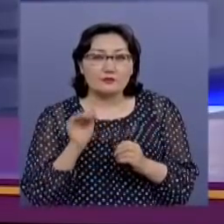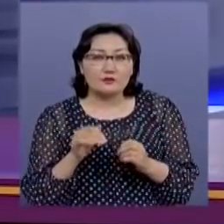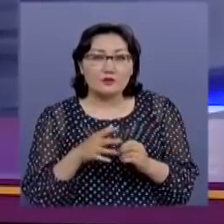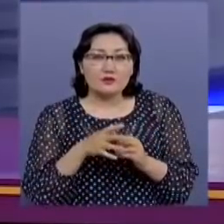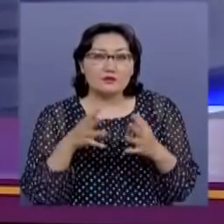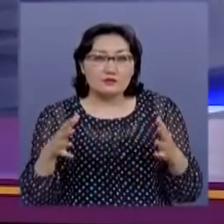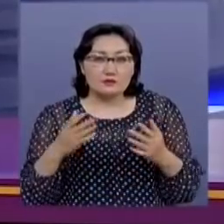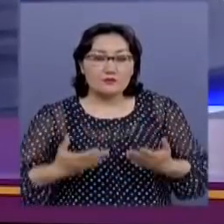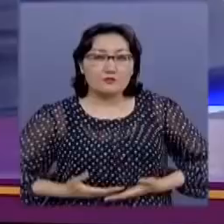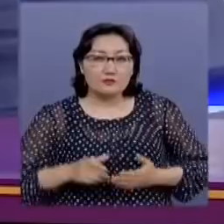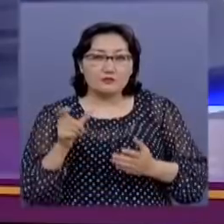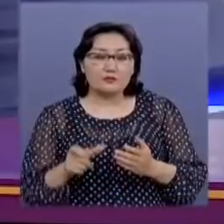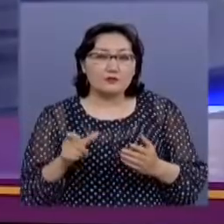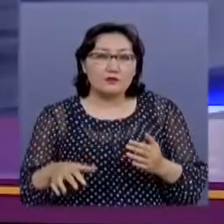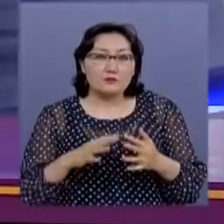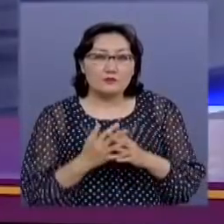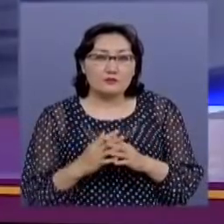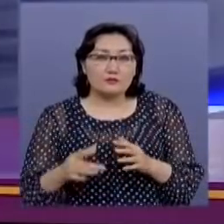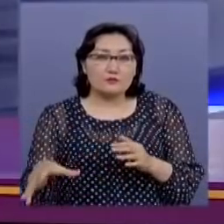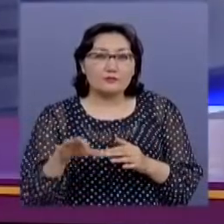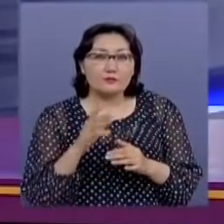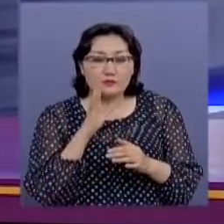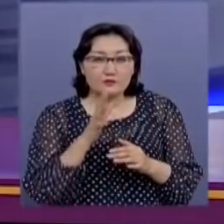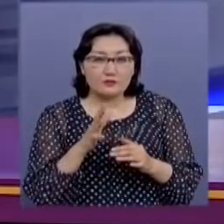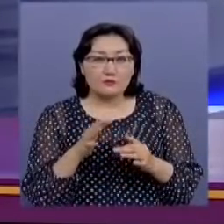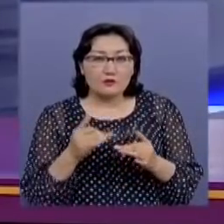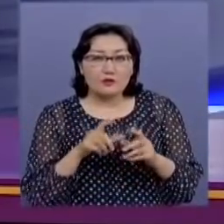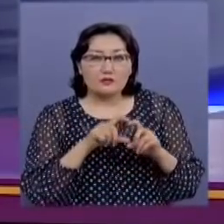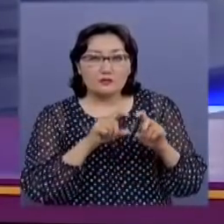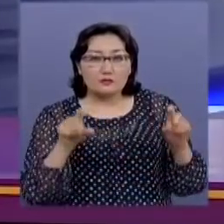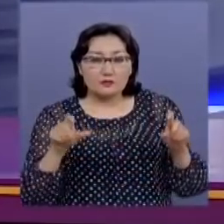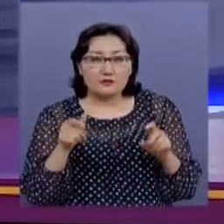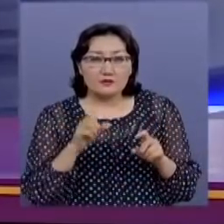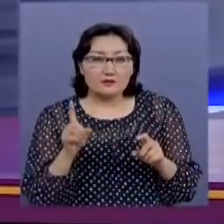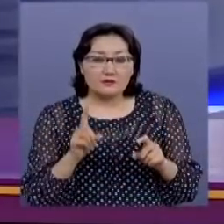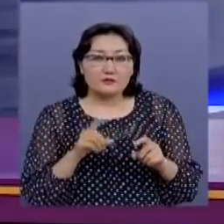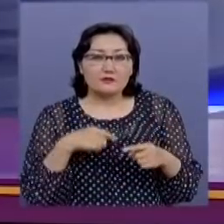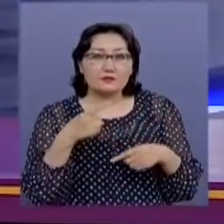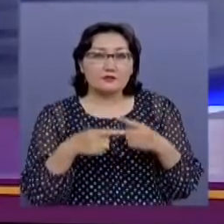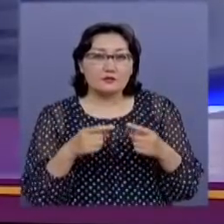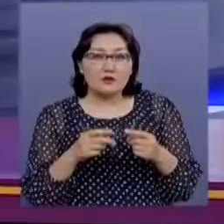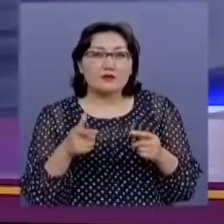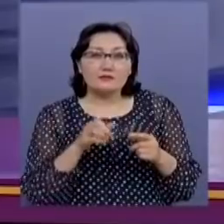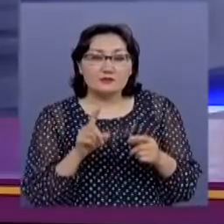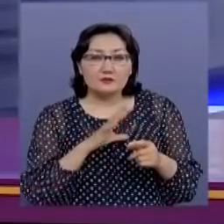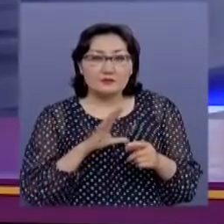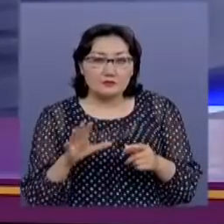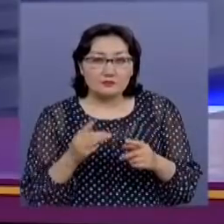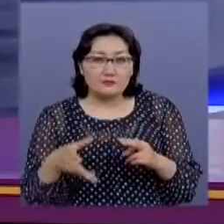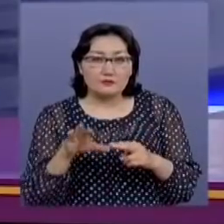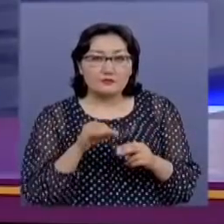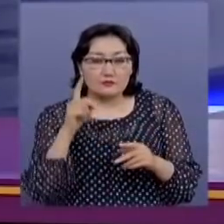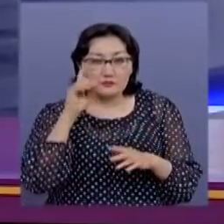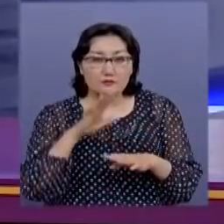халық тұратын 3 ауылдық округтің жұрты 5 жыл бұрын тартылған құбыр арқылы көгілдір отынның келмегеніне наразы. Ауыл әкімдері